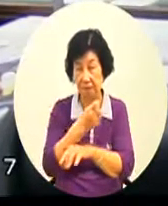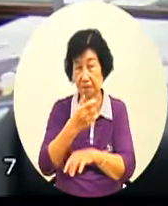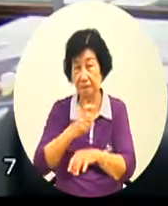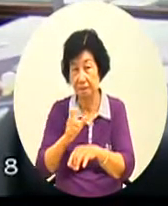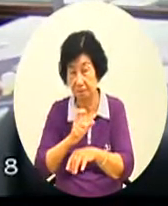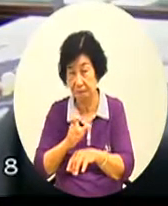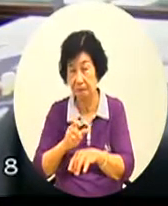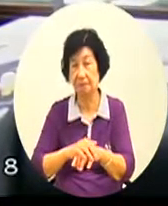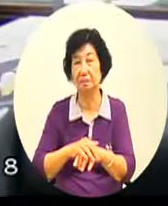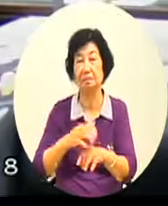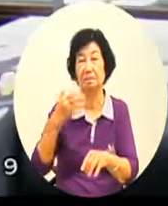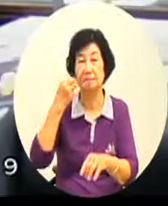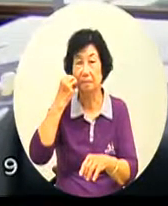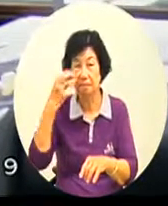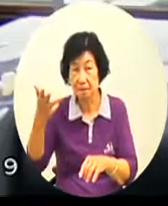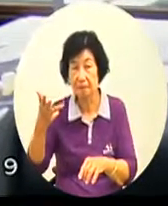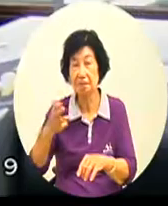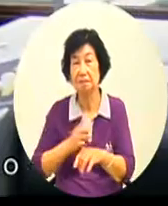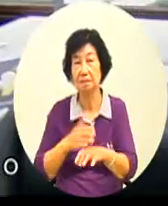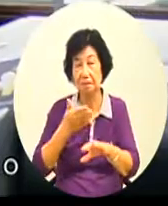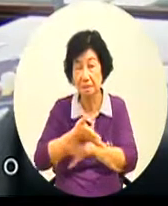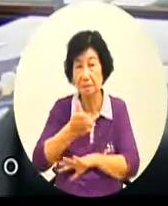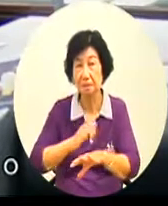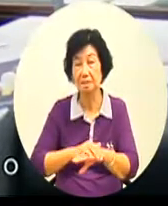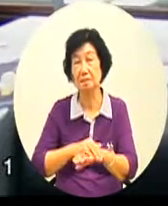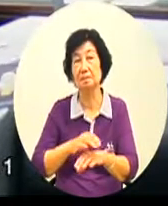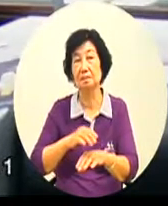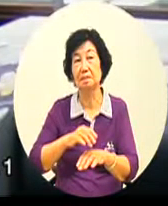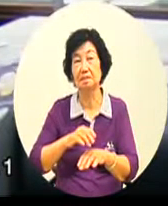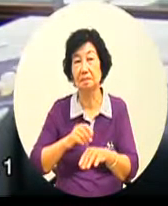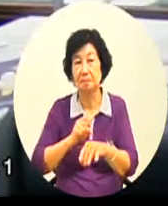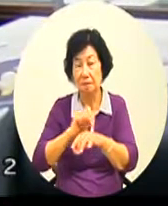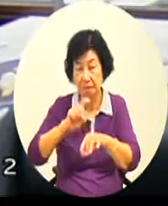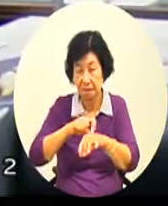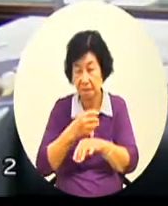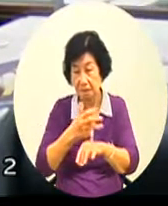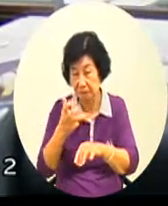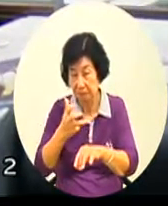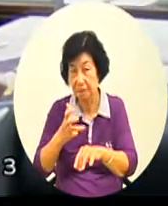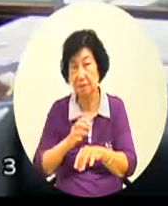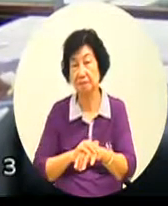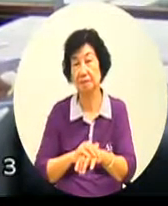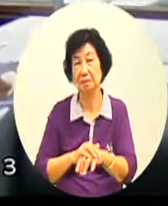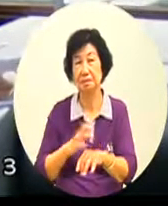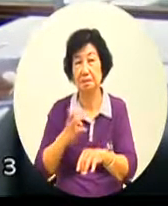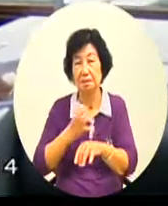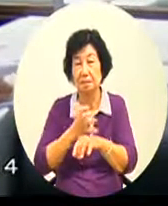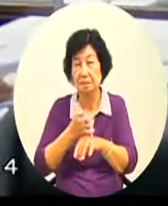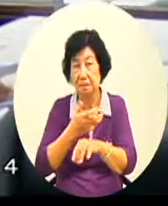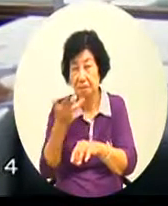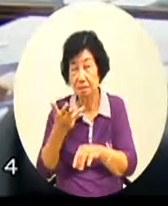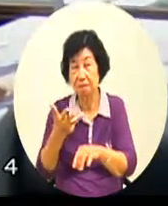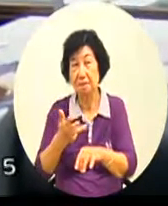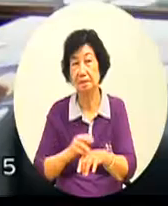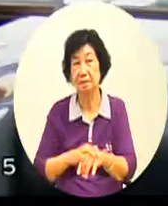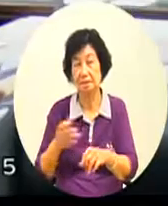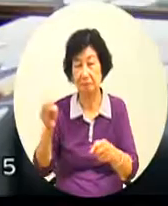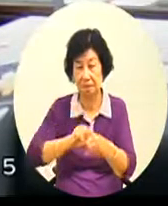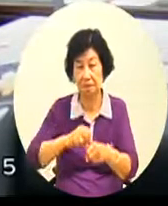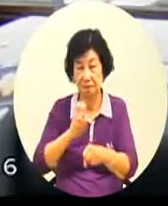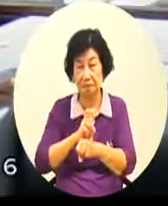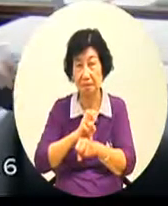月是超过69个小时，46个小时的加班的哦，延长工时可以哦再加